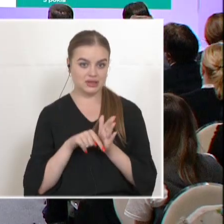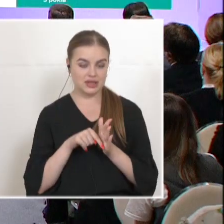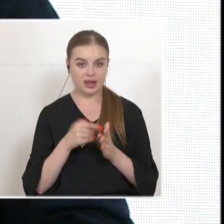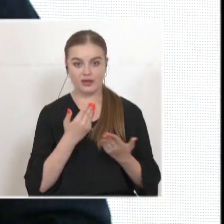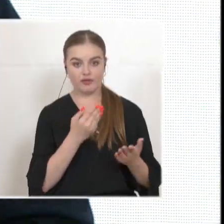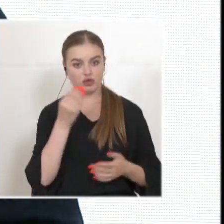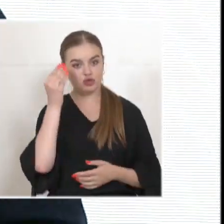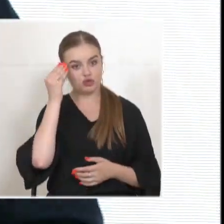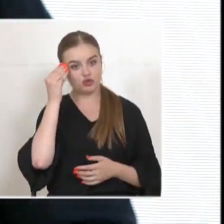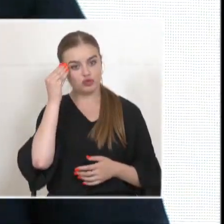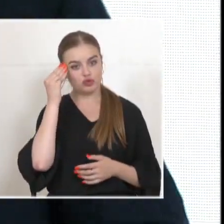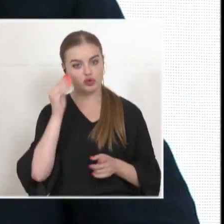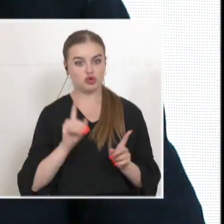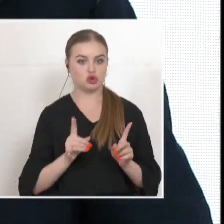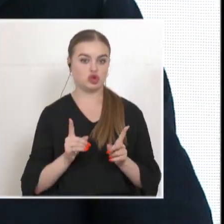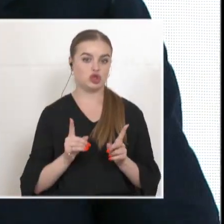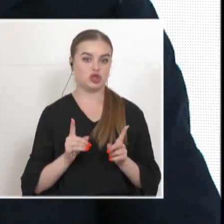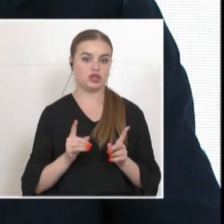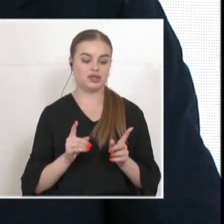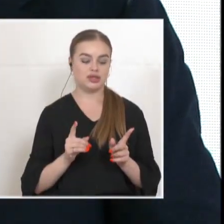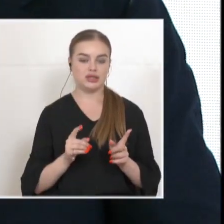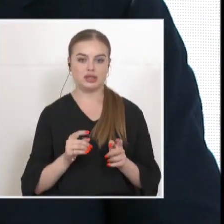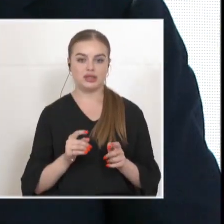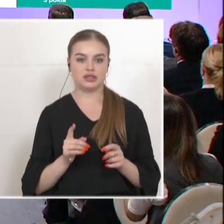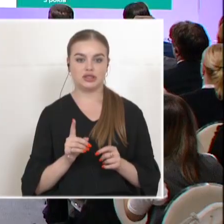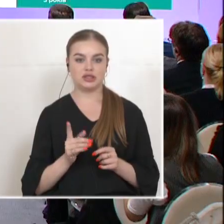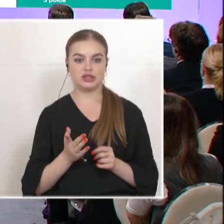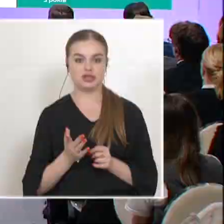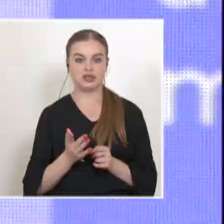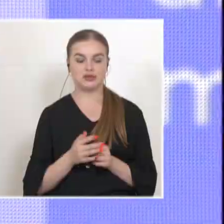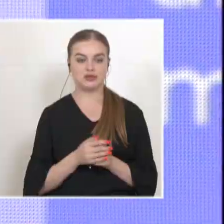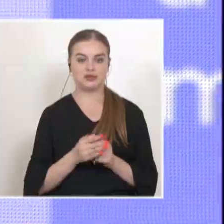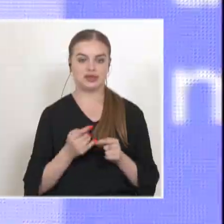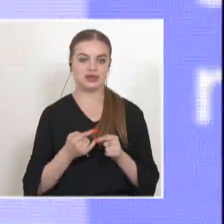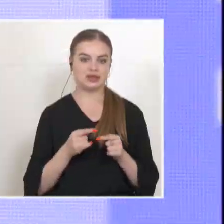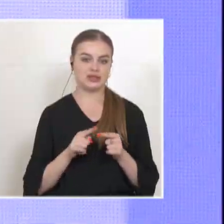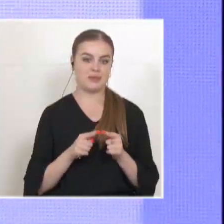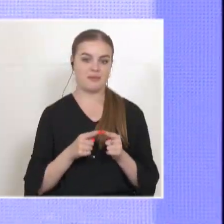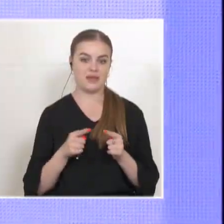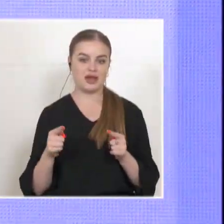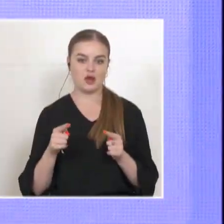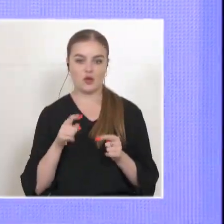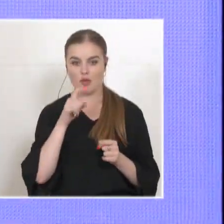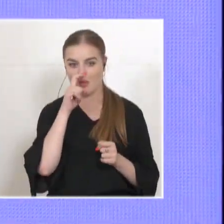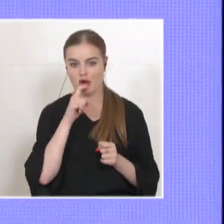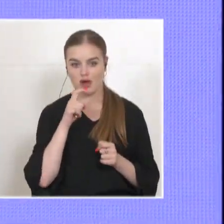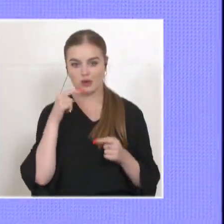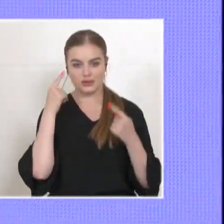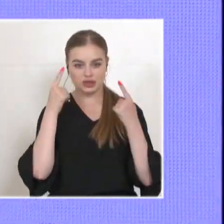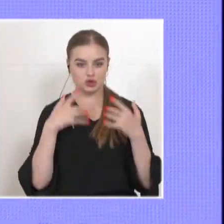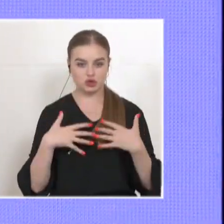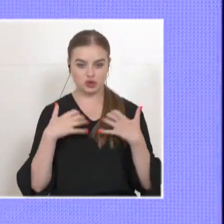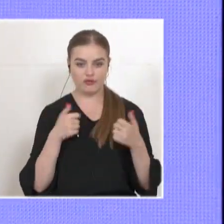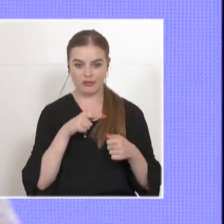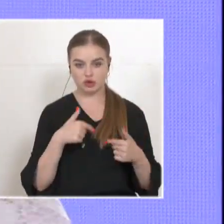думку? Чи ви очікуєте періоду поганого психічного здоров'я? Це турбує тебе?